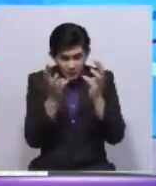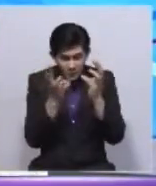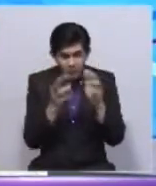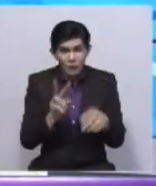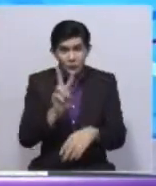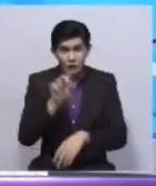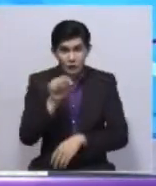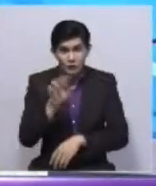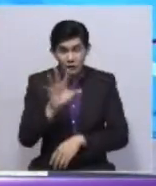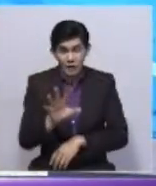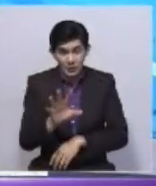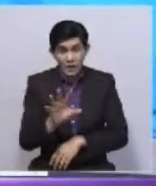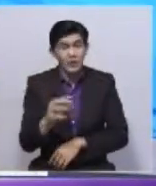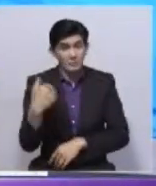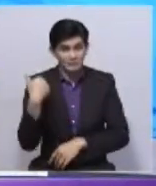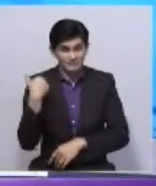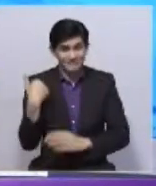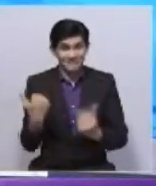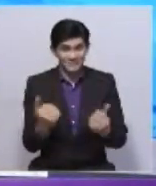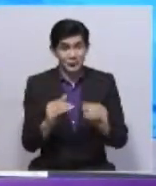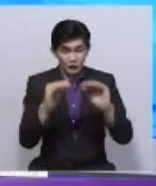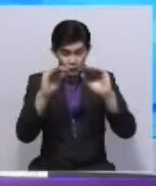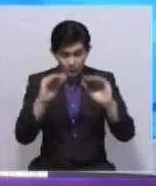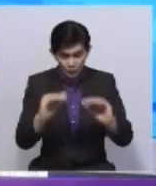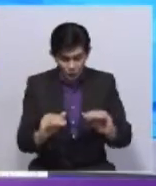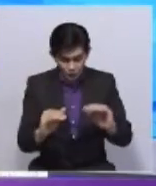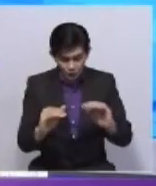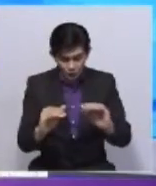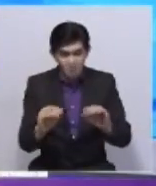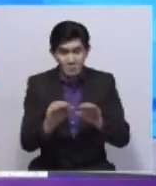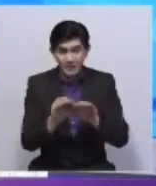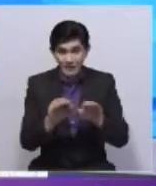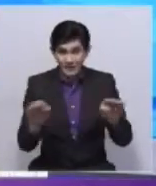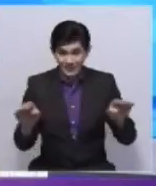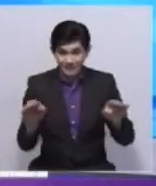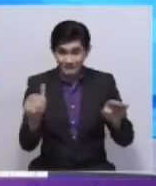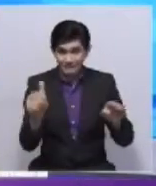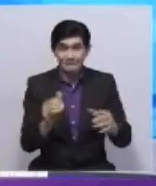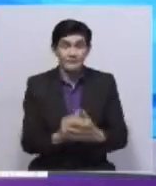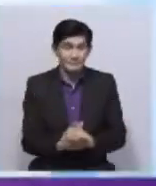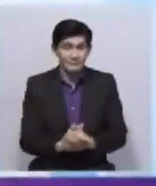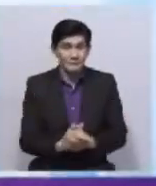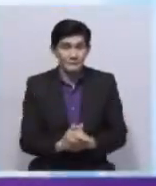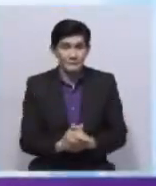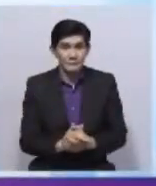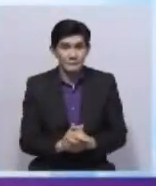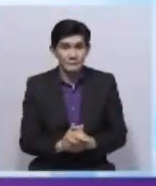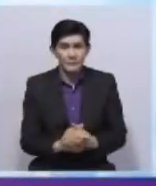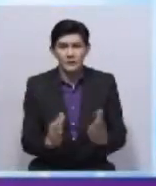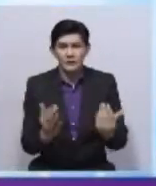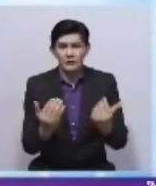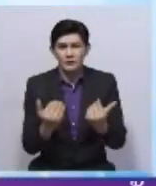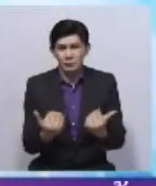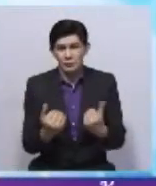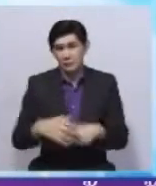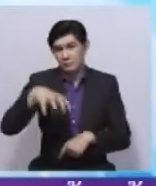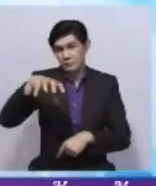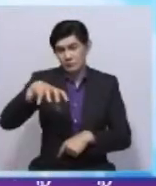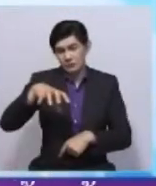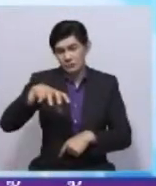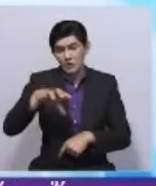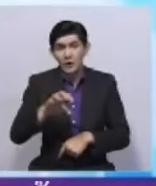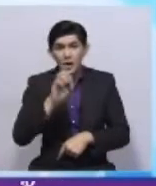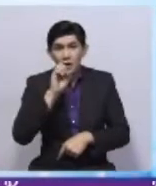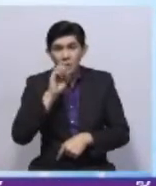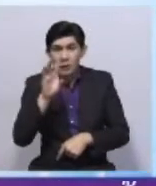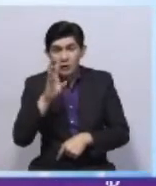า 2.5 ไมครอนหรือว่า PM 2.5 ลดลงอยู่ในเกณฑ์มาตรฐานแล้วค่ะวันนี้ค่ะกรมควบคุมมลพิษรายง